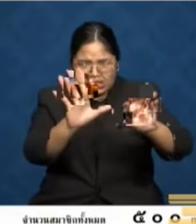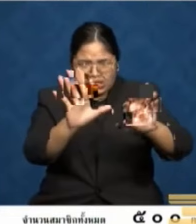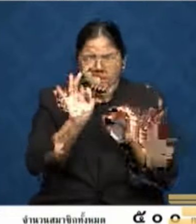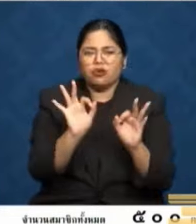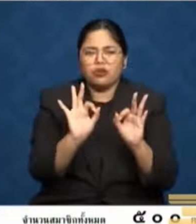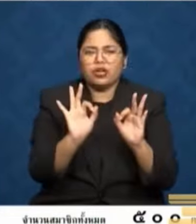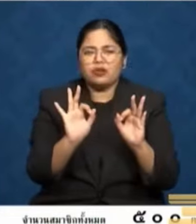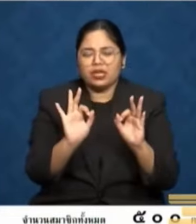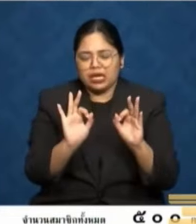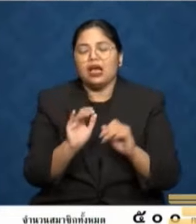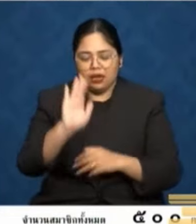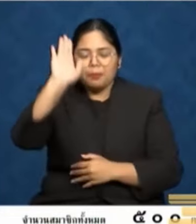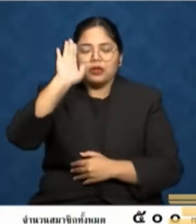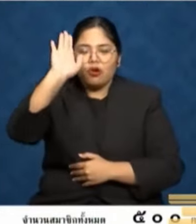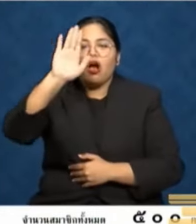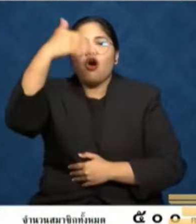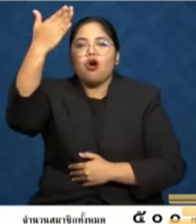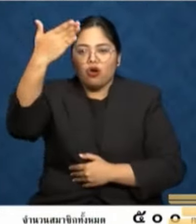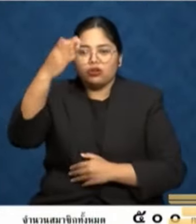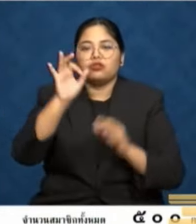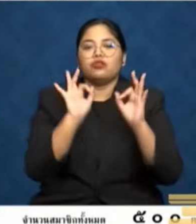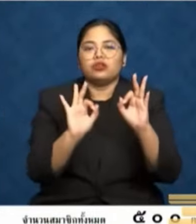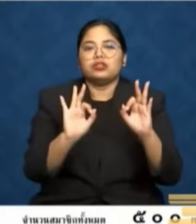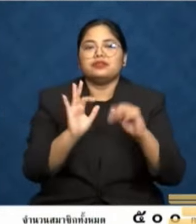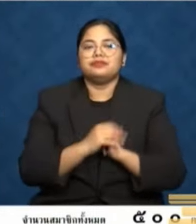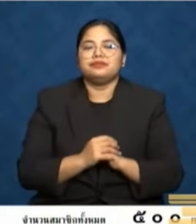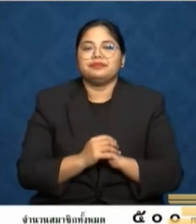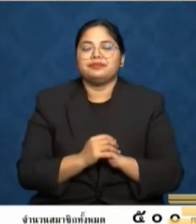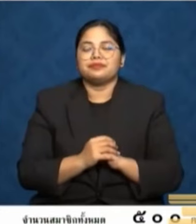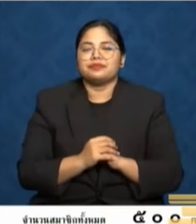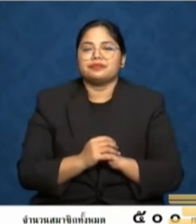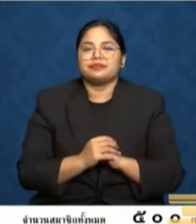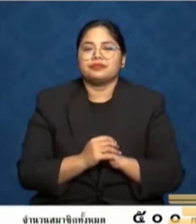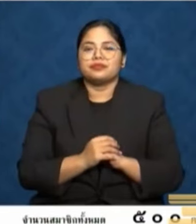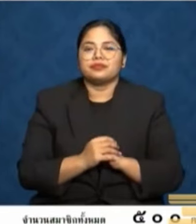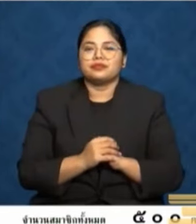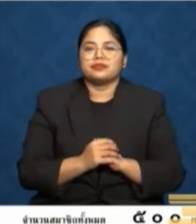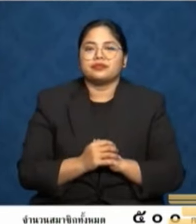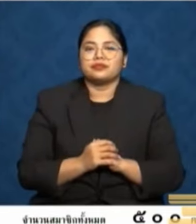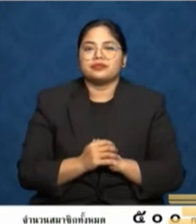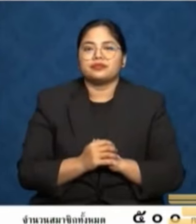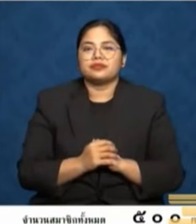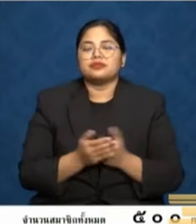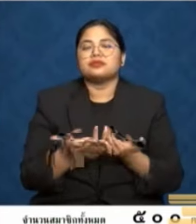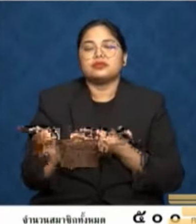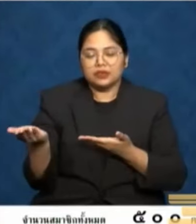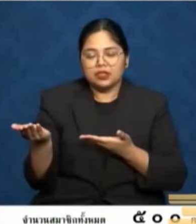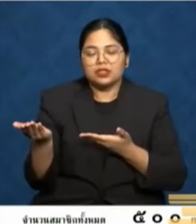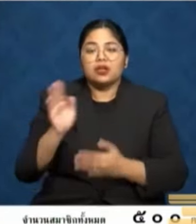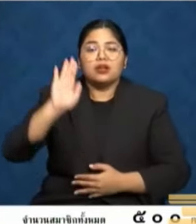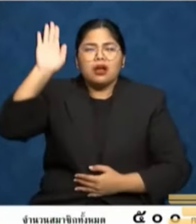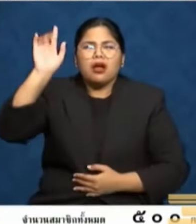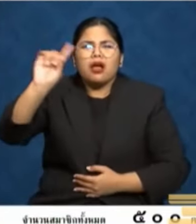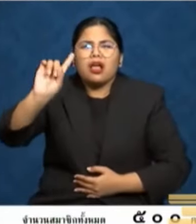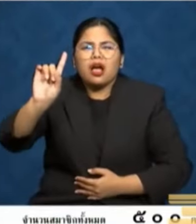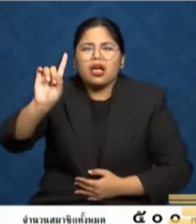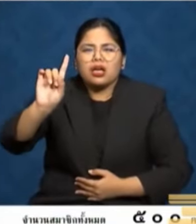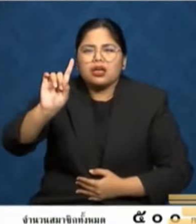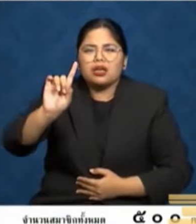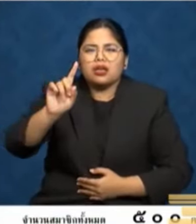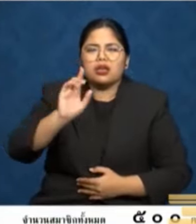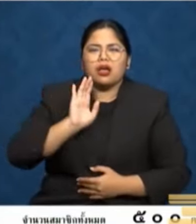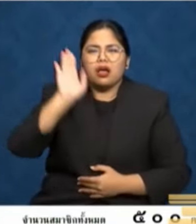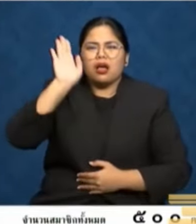เป็นไรไม่เป็นไรครับเดี๋ยวให้เประท้วงก่อนครับอเชิญๆประท้วงข้อไหนยังไงครับ